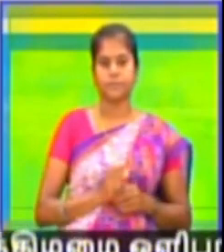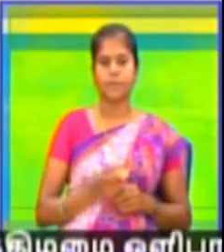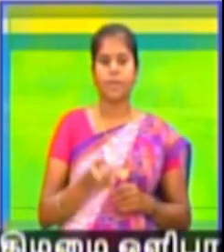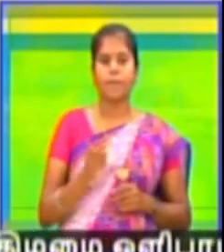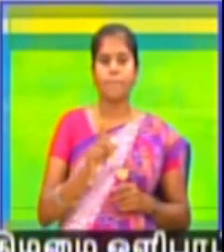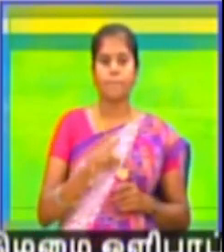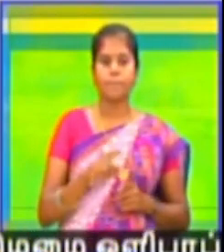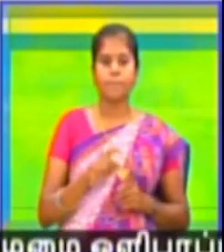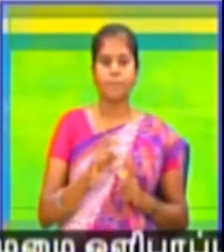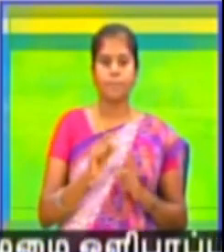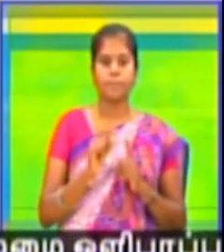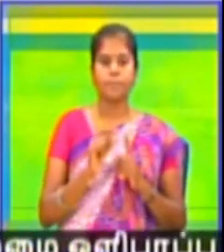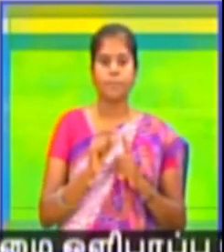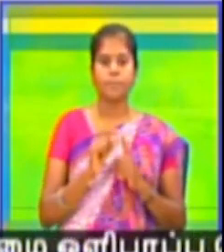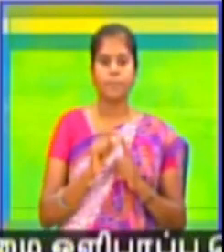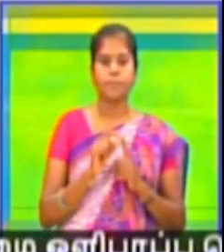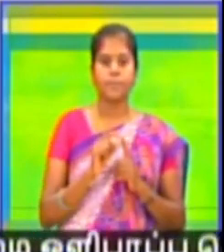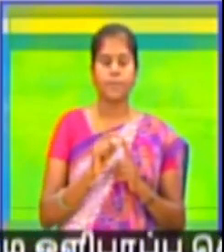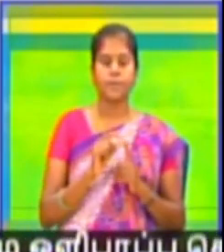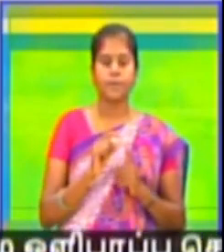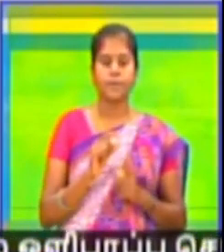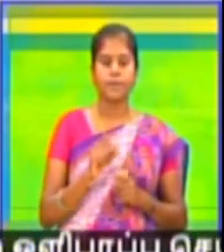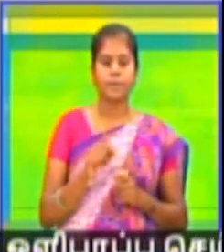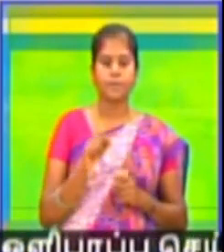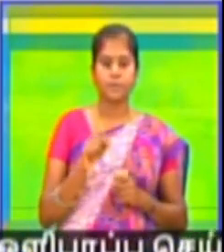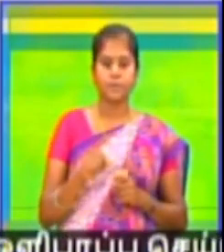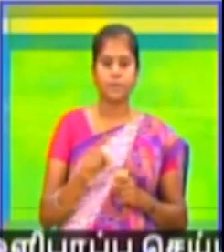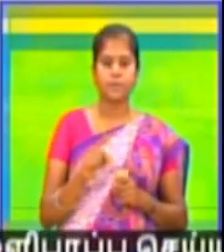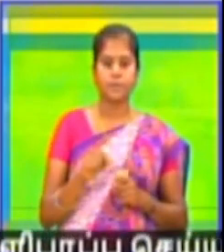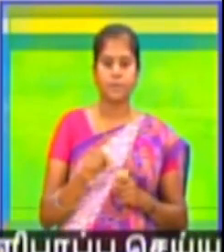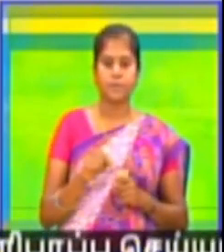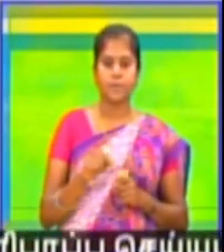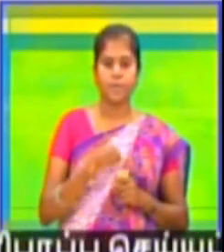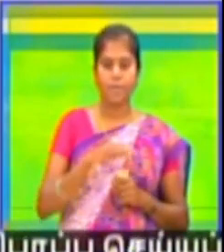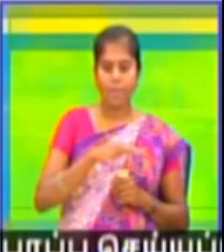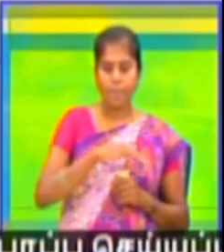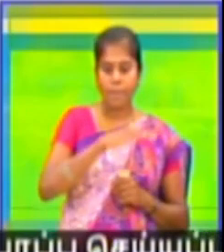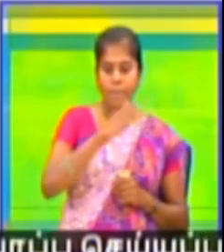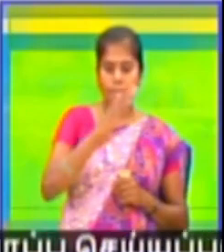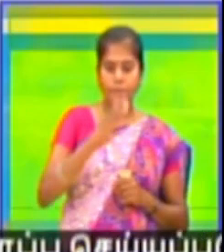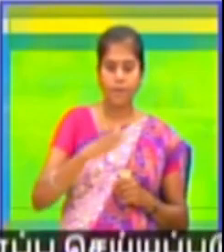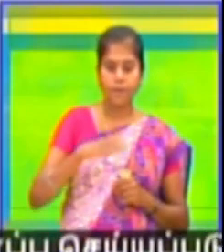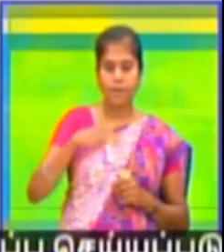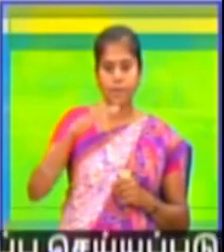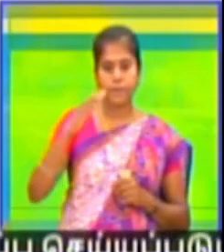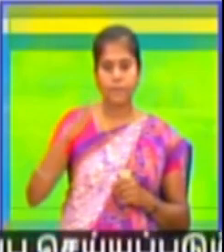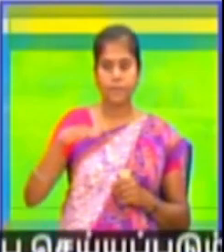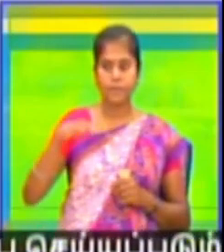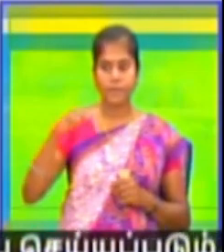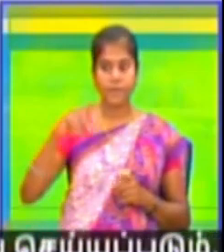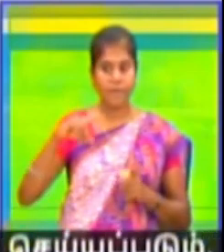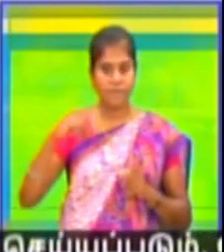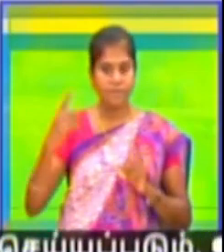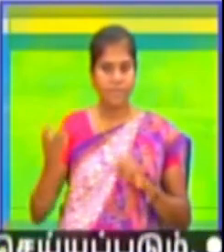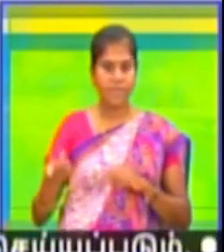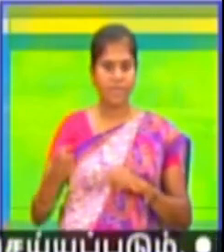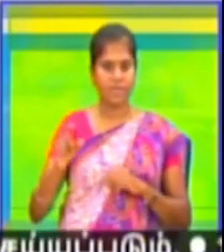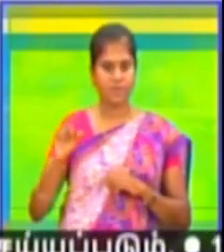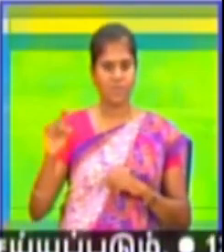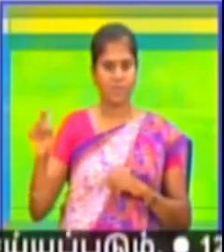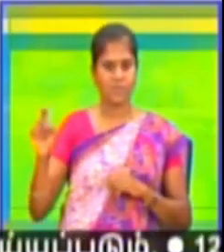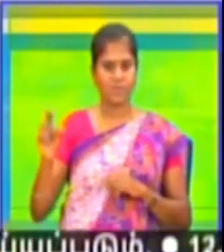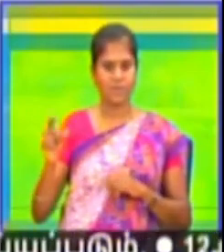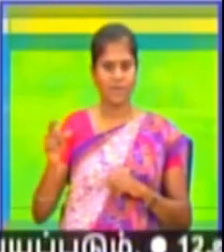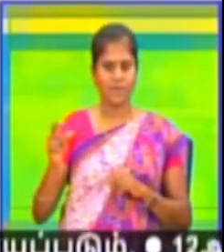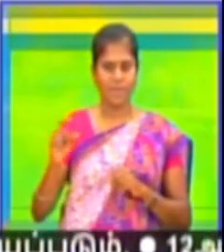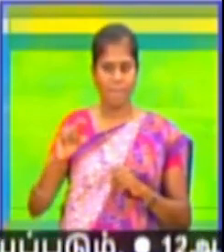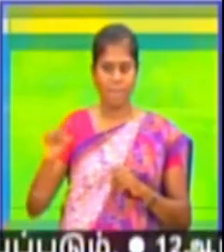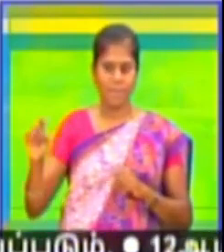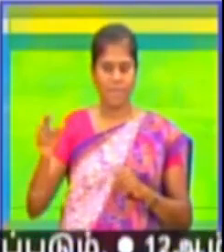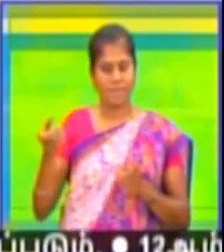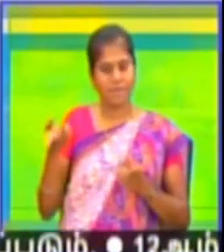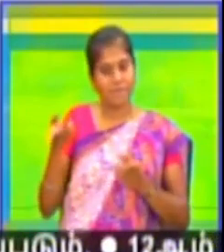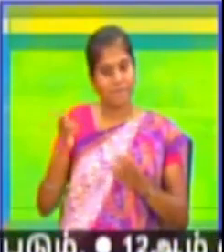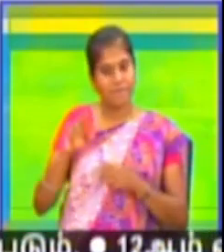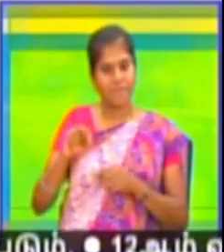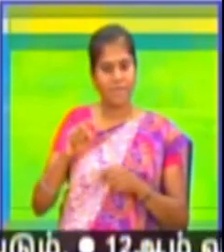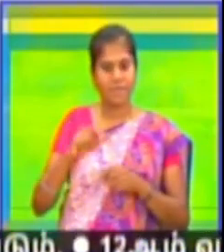மலைத்தொடர்னும், இதே மலைத்தொடரை மெக்சிகோ நாட்டில் சியாரார் மாட்ரே அப்படின்னு அழைக்கிறாங்க.